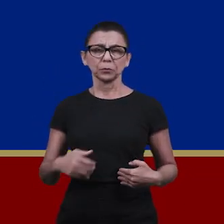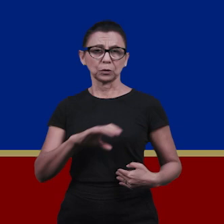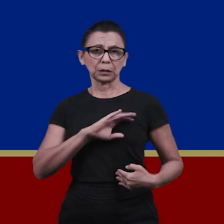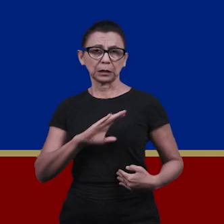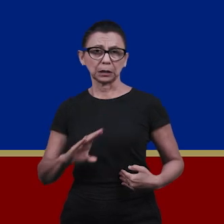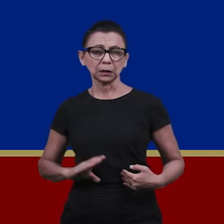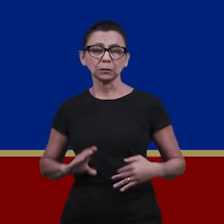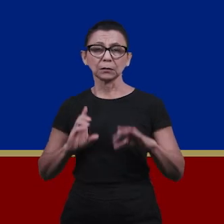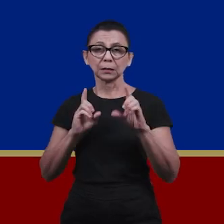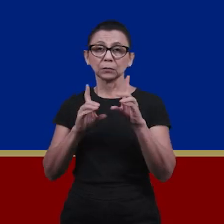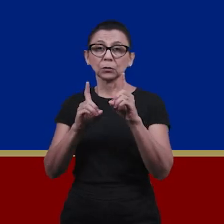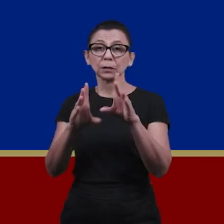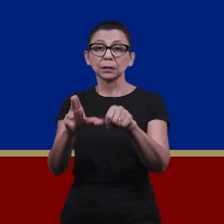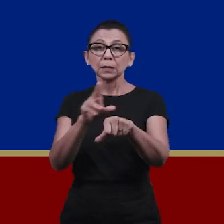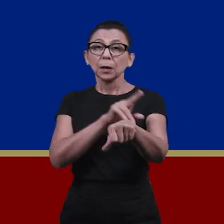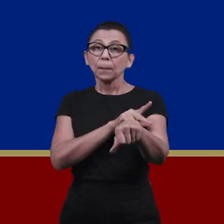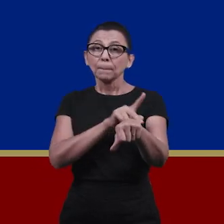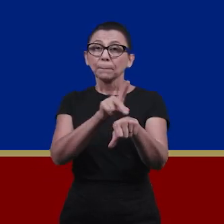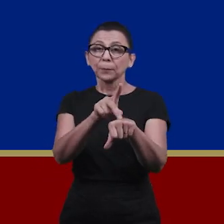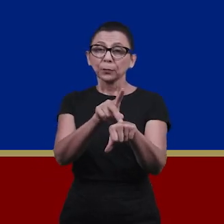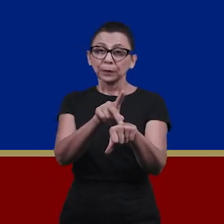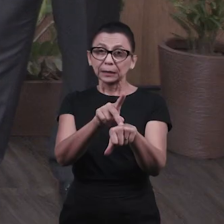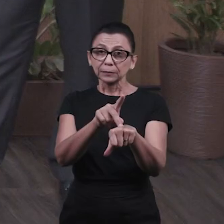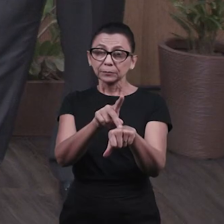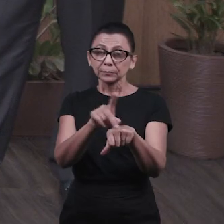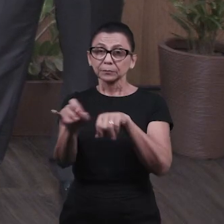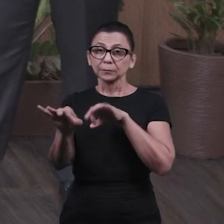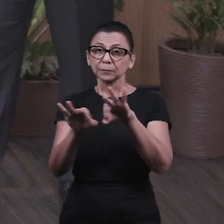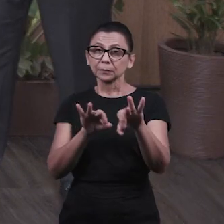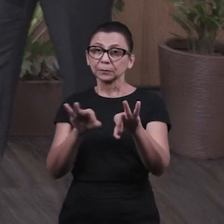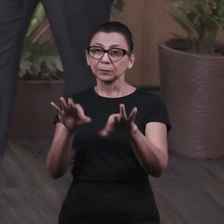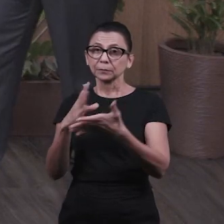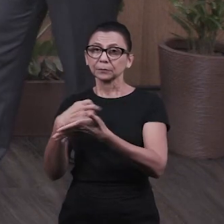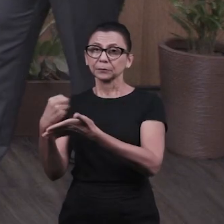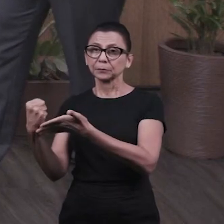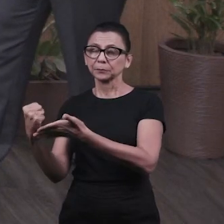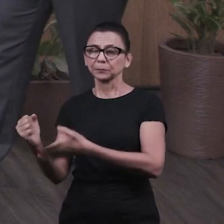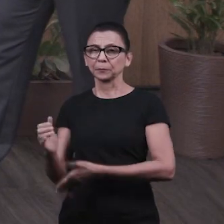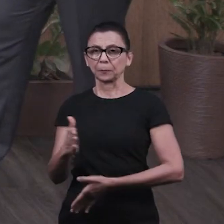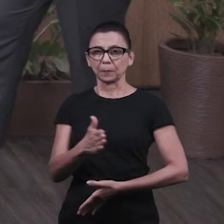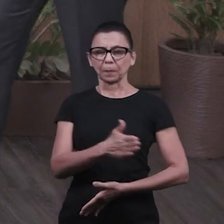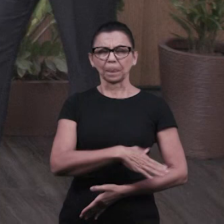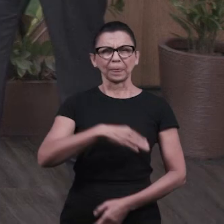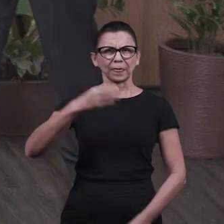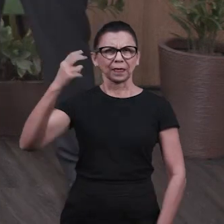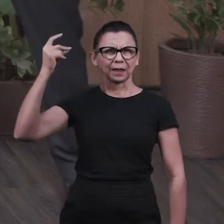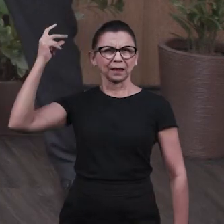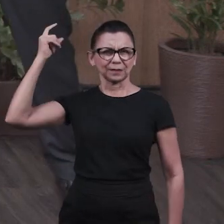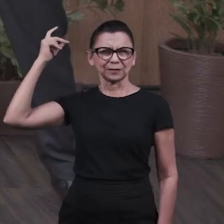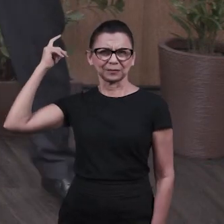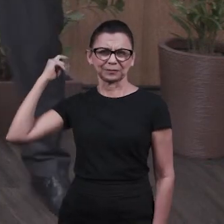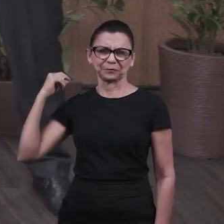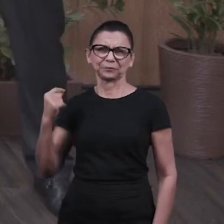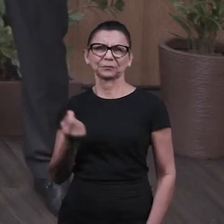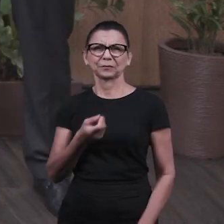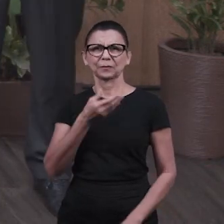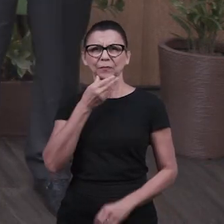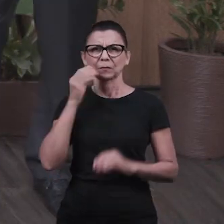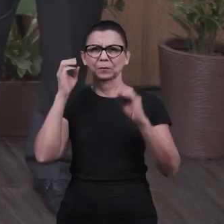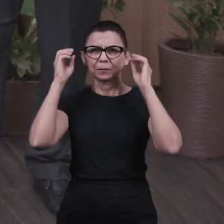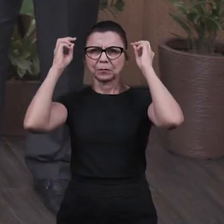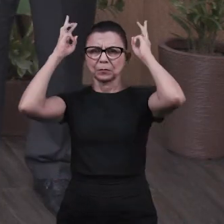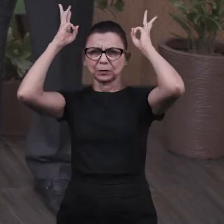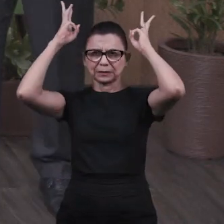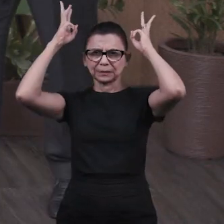pour l'enlèvement. Amen. À l'époque de Moïse, à la sortie d'Israël vers la terre